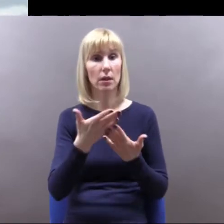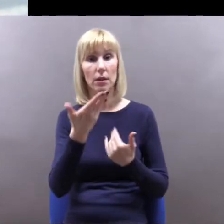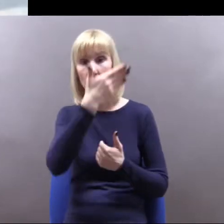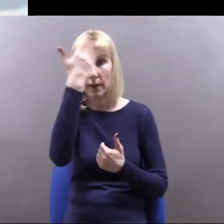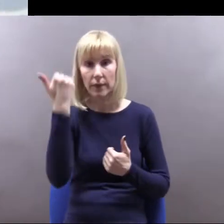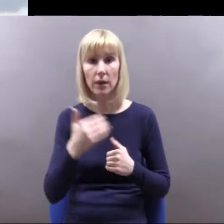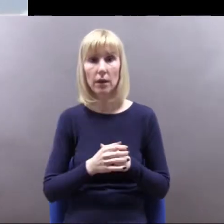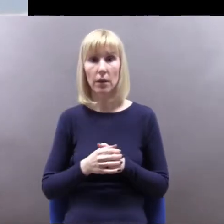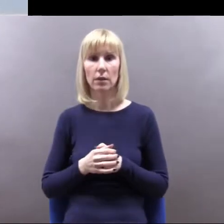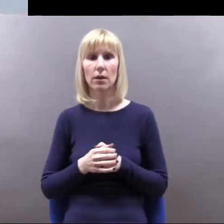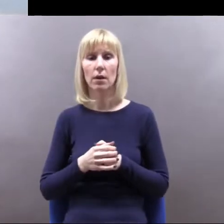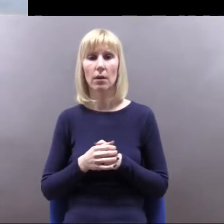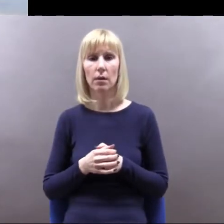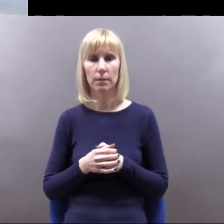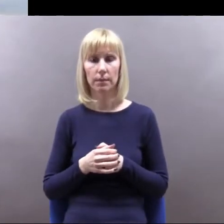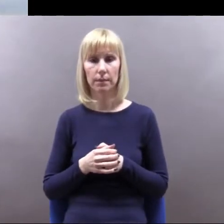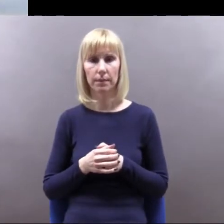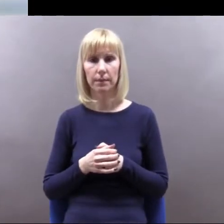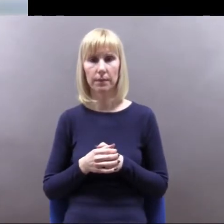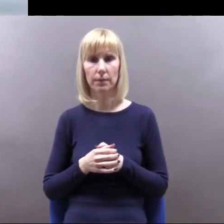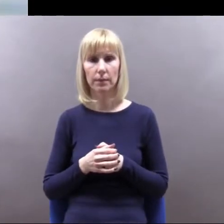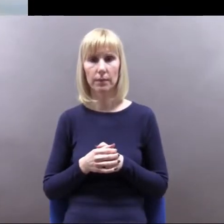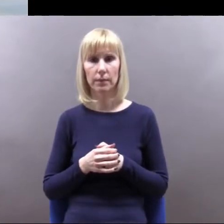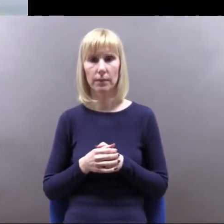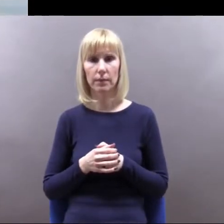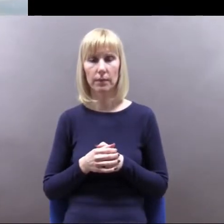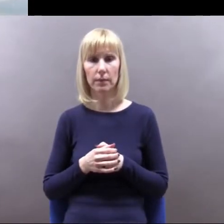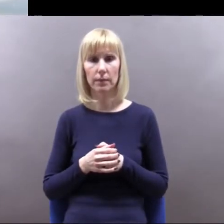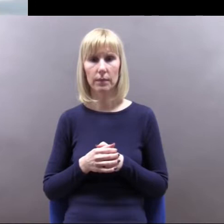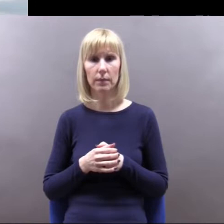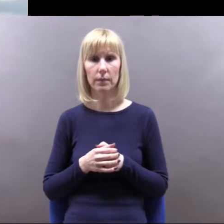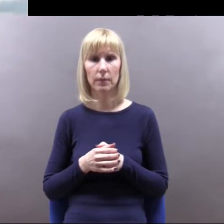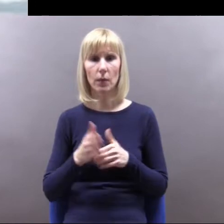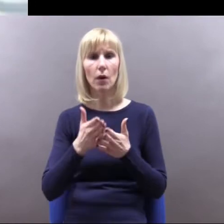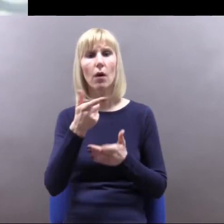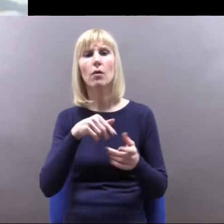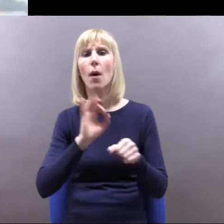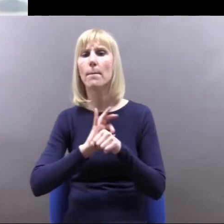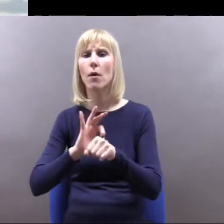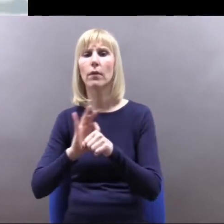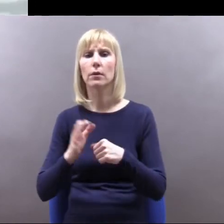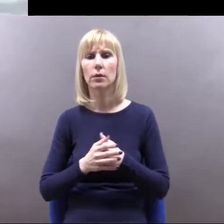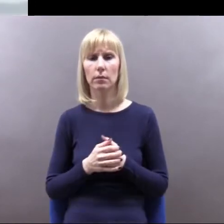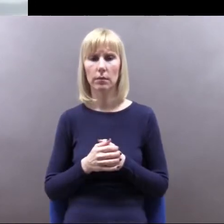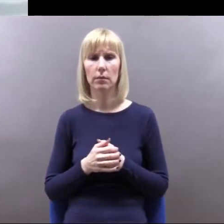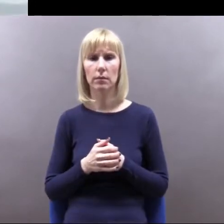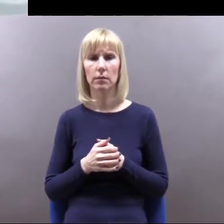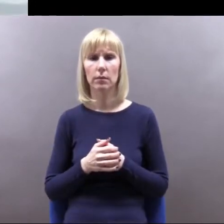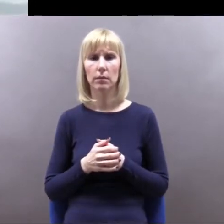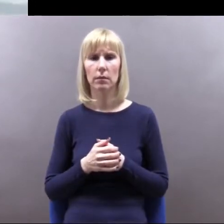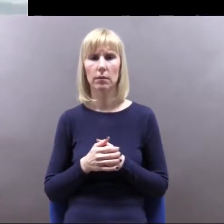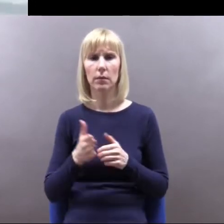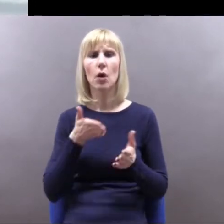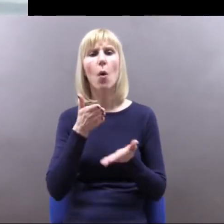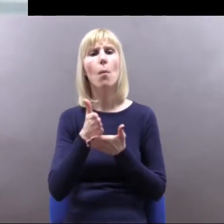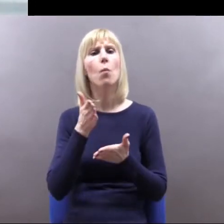która nie wiedziała, do czego służy wózek inwalidzki lub widziała tylko na filmach i czasami rozwiązania wydawały się